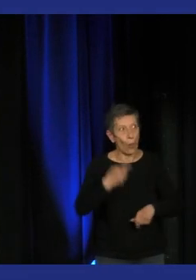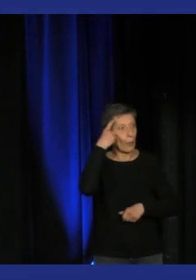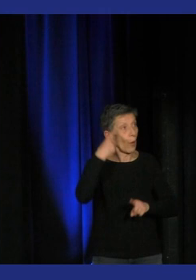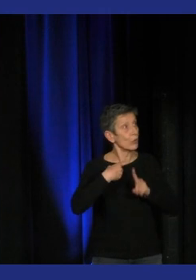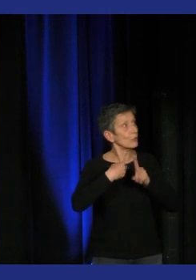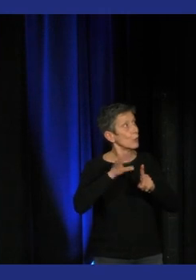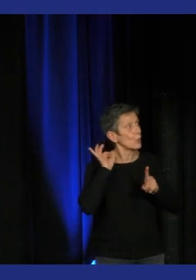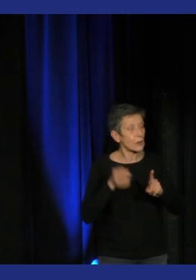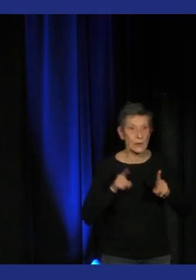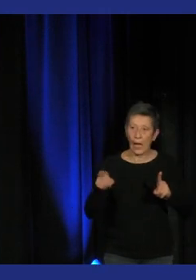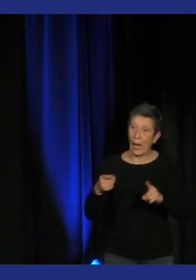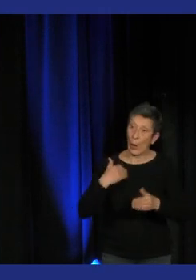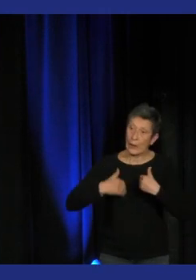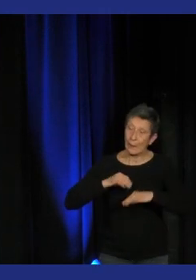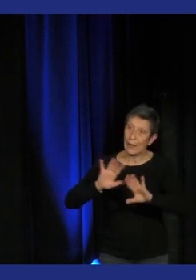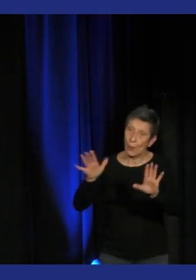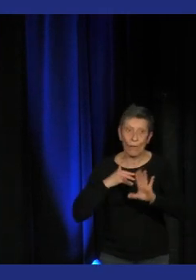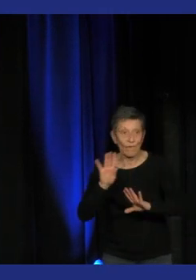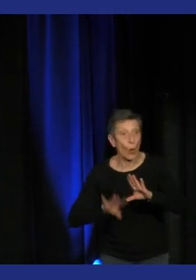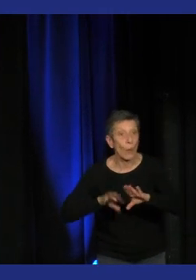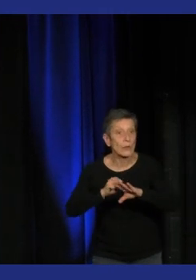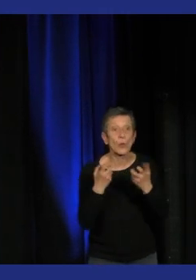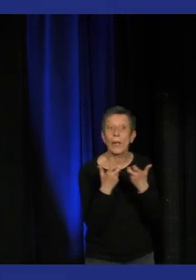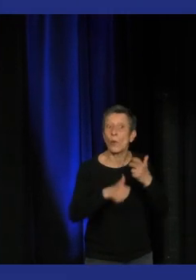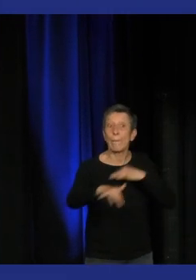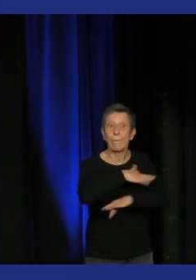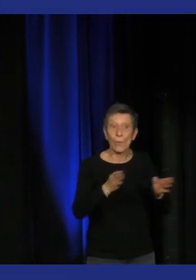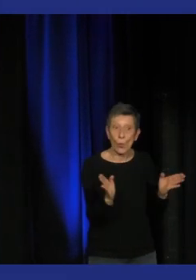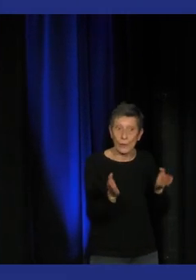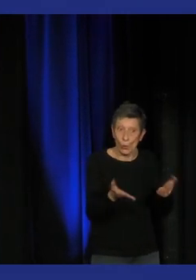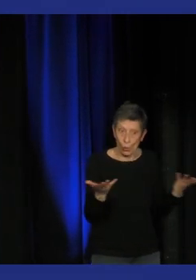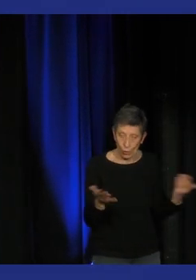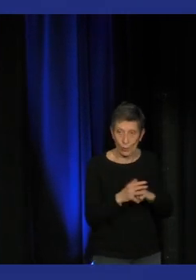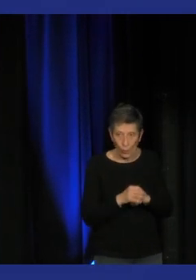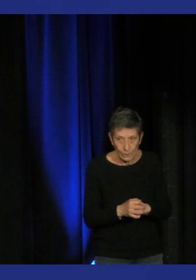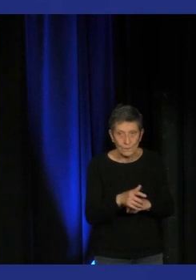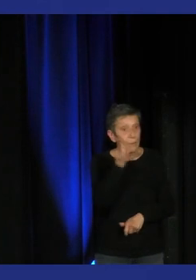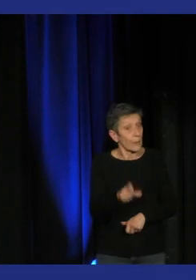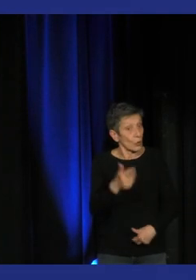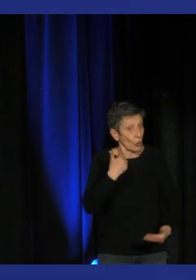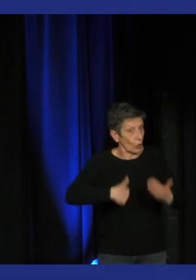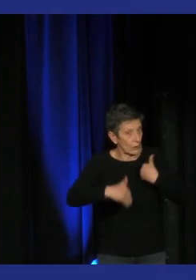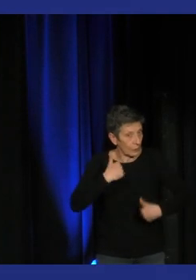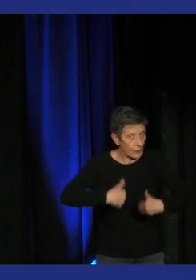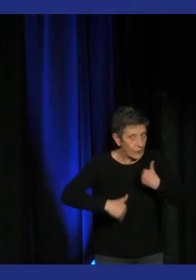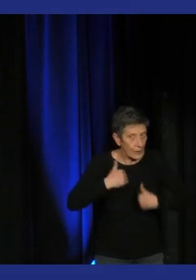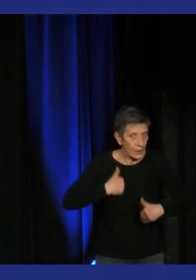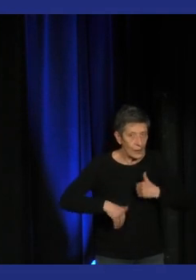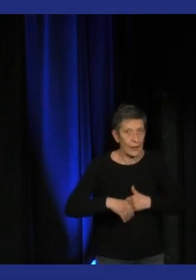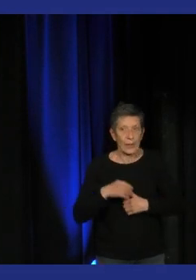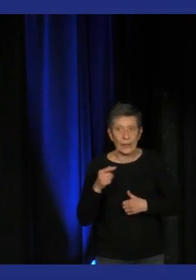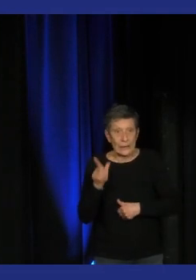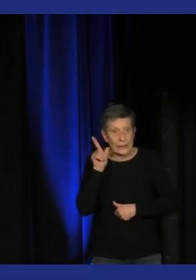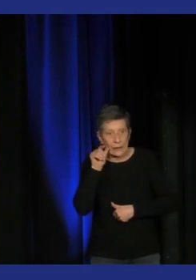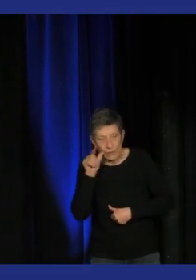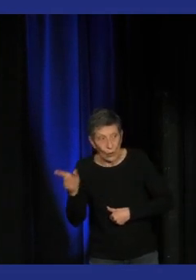on va compenser. Alors dans le milieu hospitalier par exemple, on peut compenser les efforts que peut faire une personne handicapée en se disant bon,